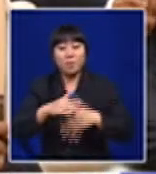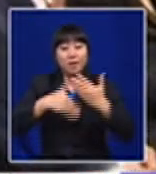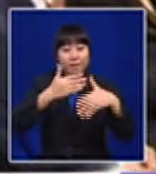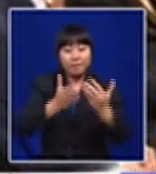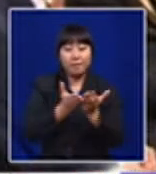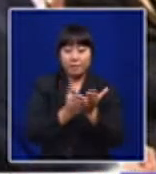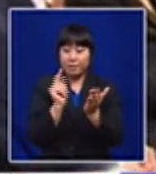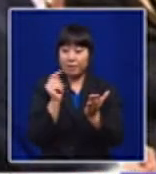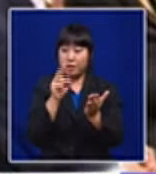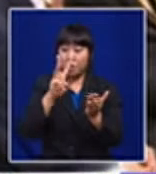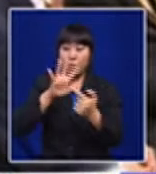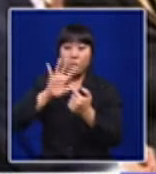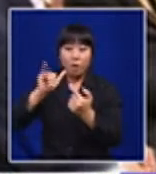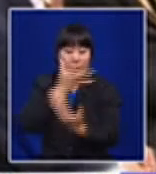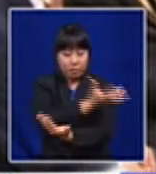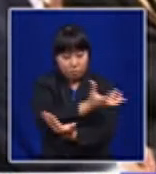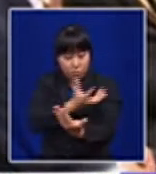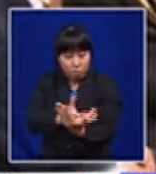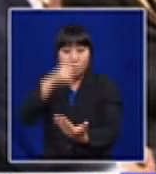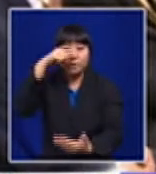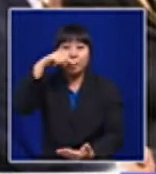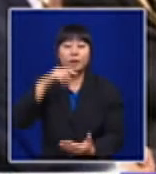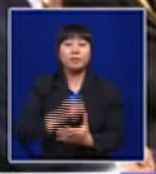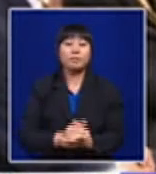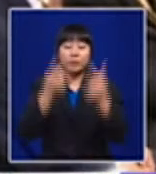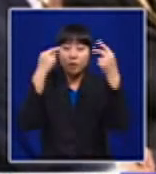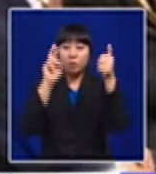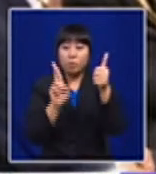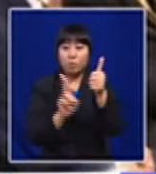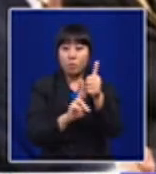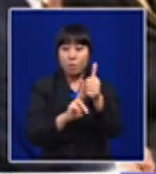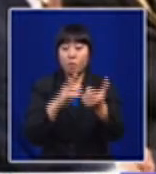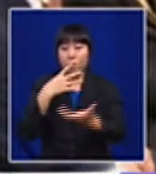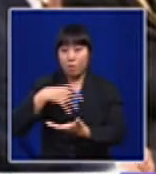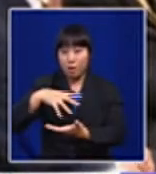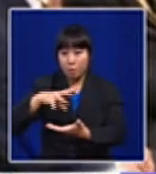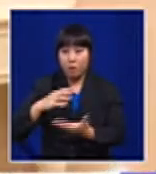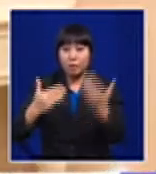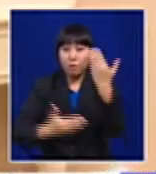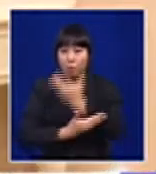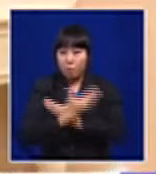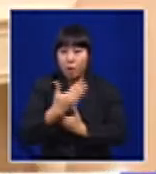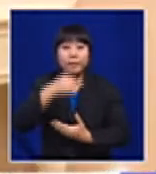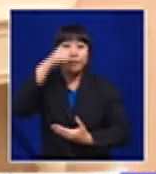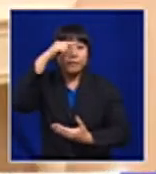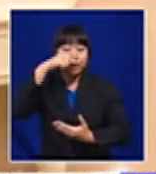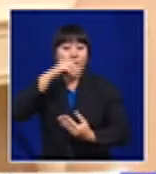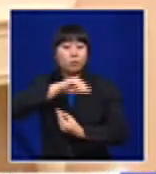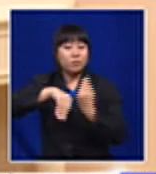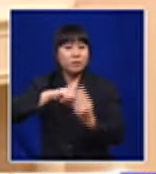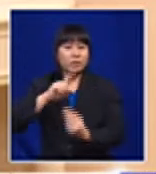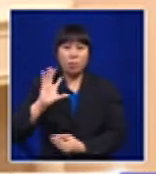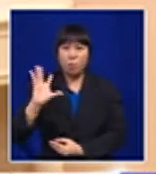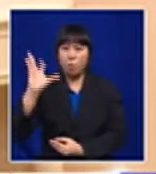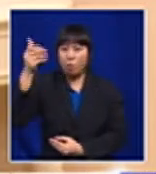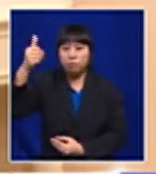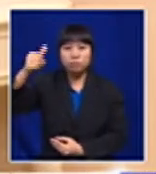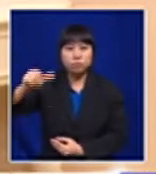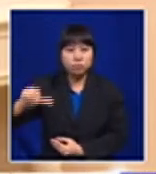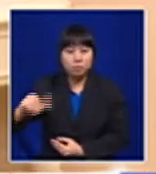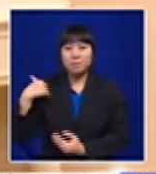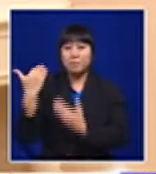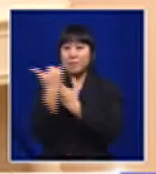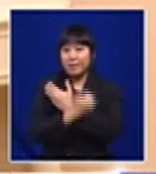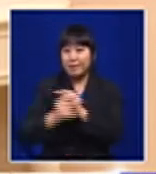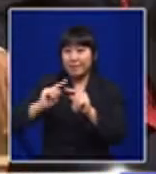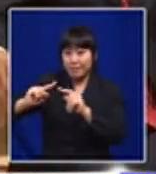ทวายมายังไทยรองนายกรัฐมนตรีกล่าวว่านับเป็นโอกาสของไทยในช่วงเศรษฐกิจโลกชะลอตัวที่มีหลายประเ